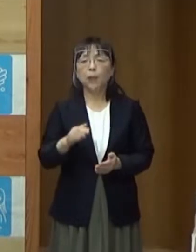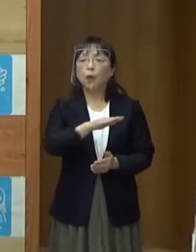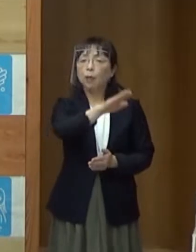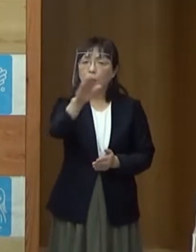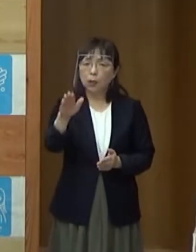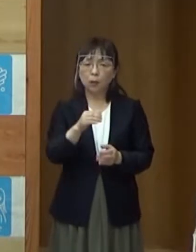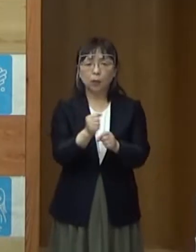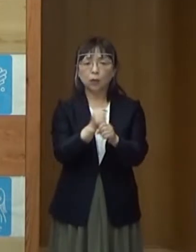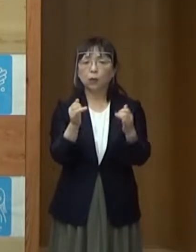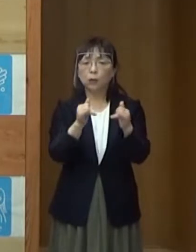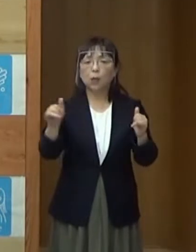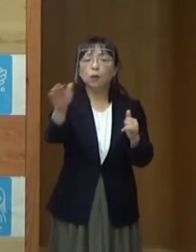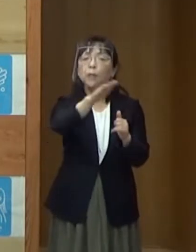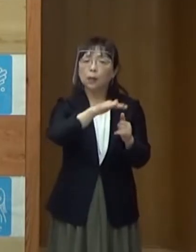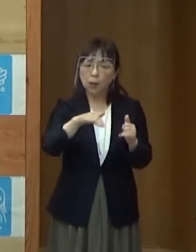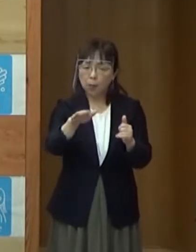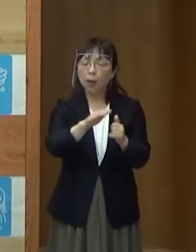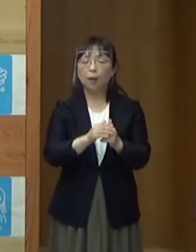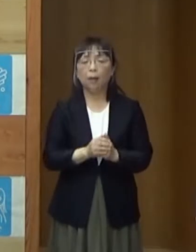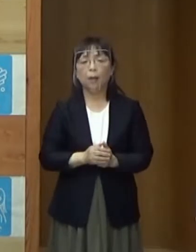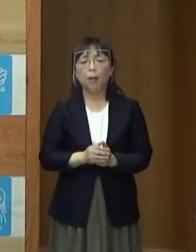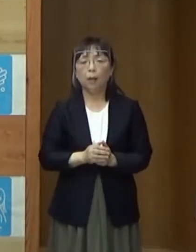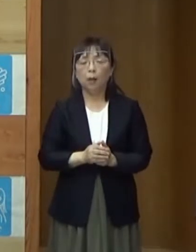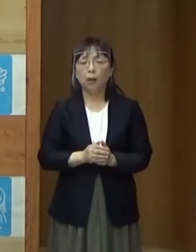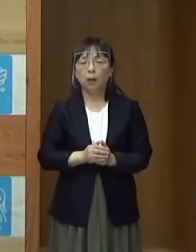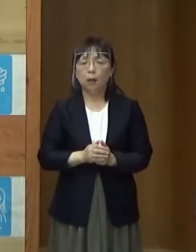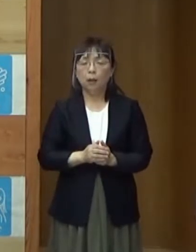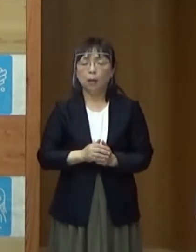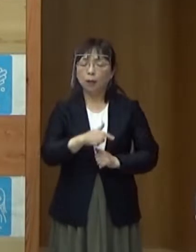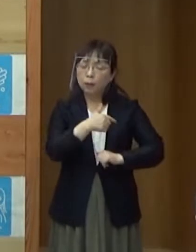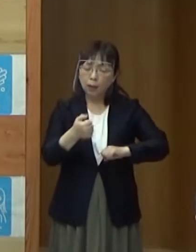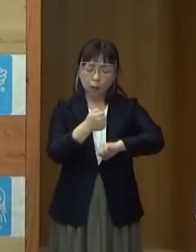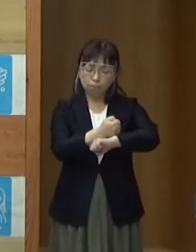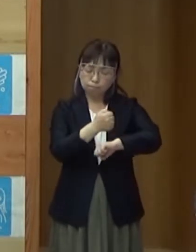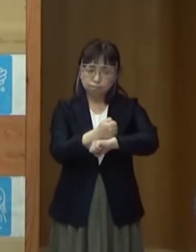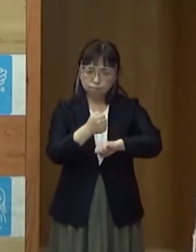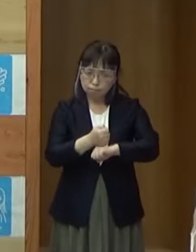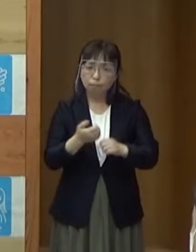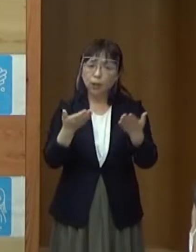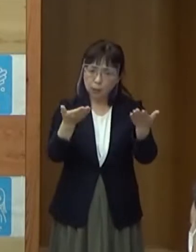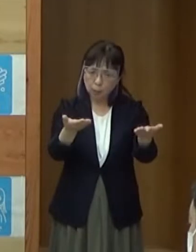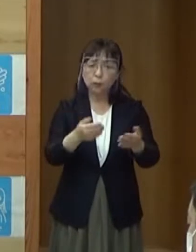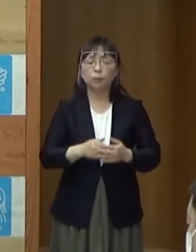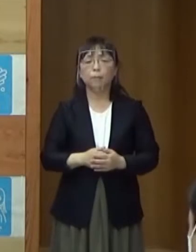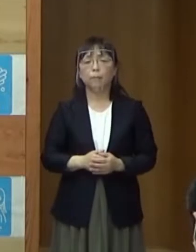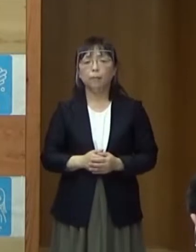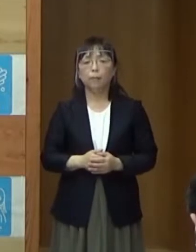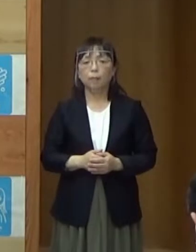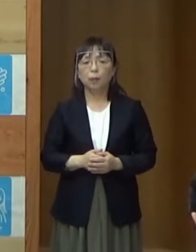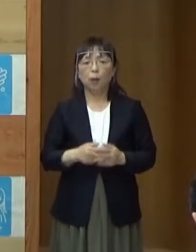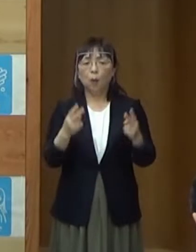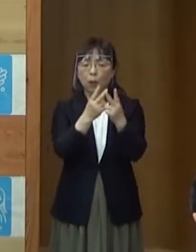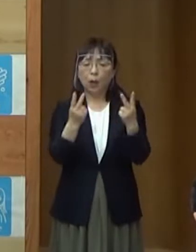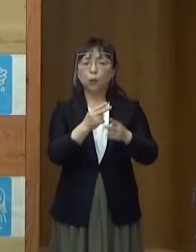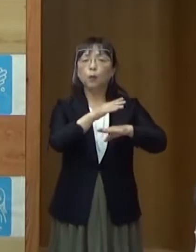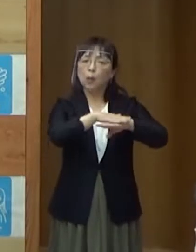皆様、事業者の方々には大変なご負担をおかけしてます。北海